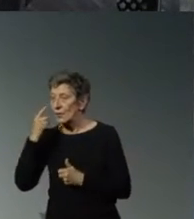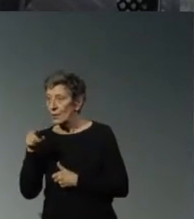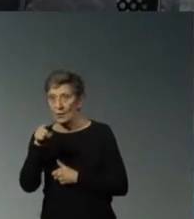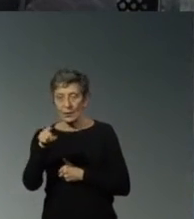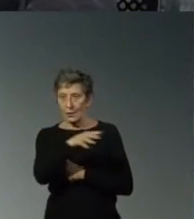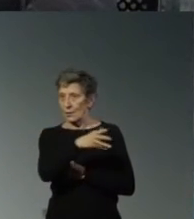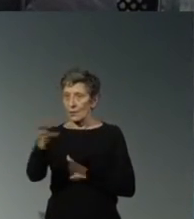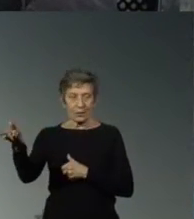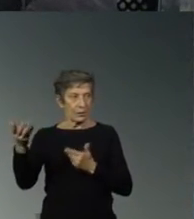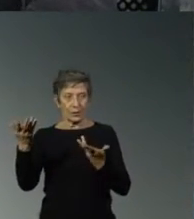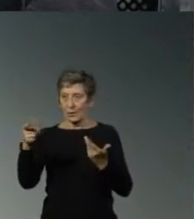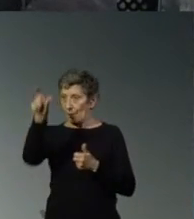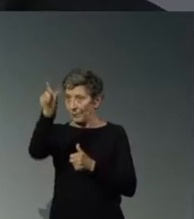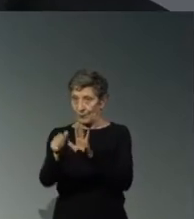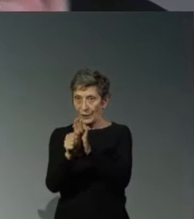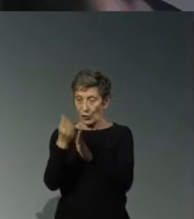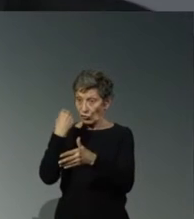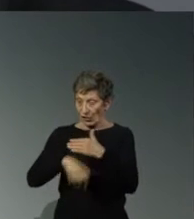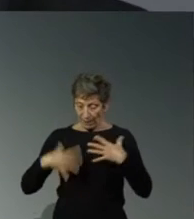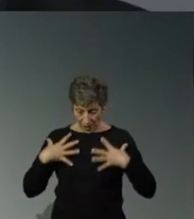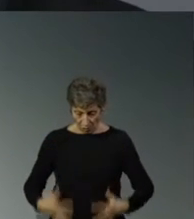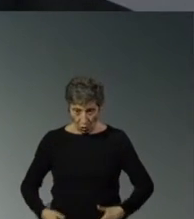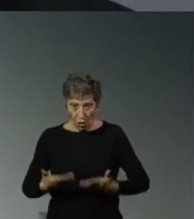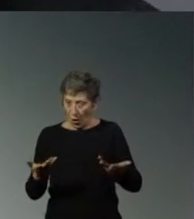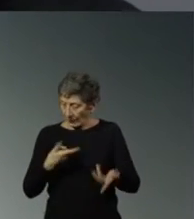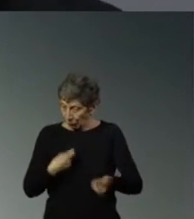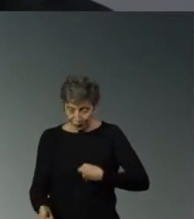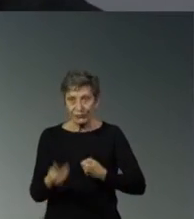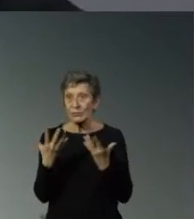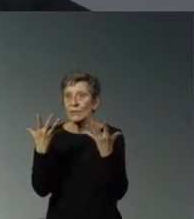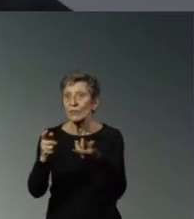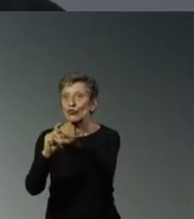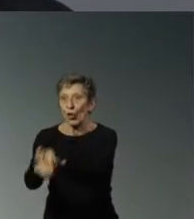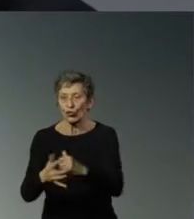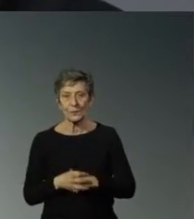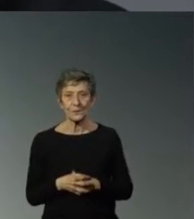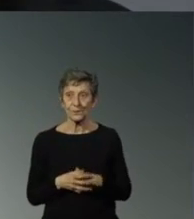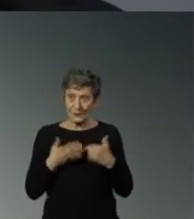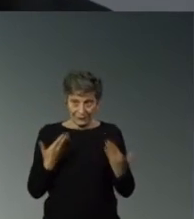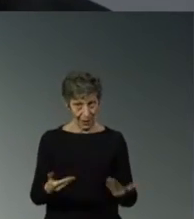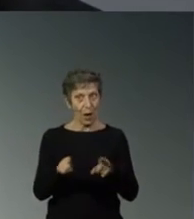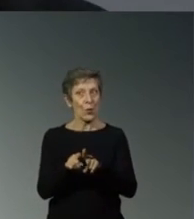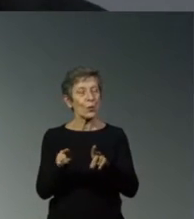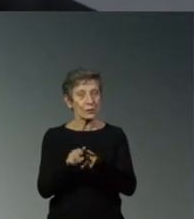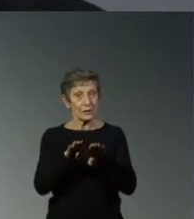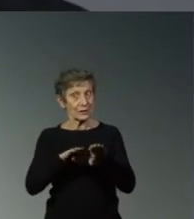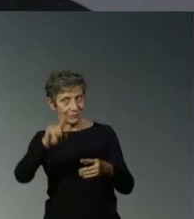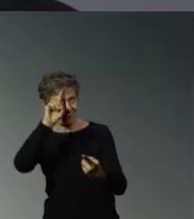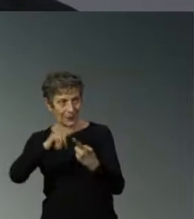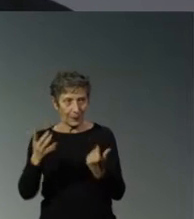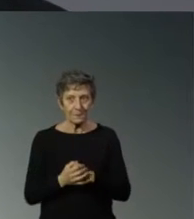le corps qu'ils voulaient et qu'ils vont devoir changer. Voilà. C'est aussi ces questions-là dont il est question.